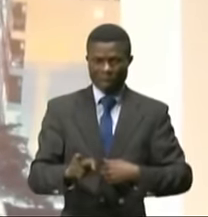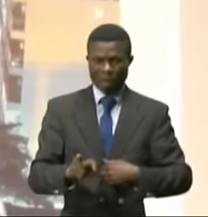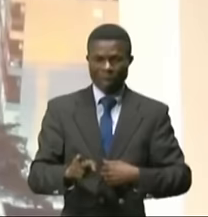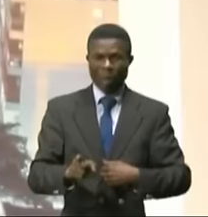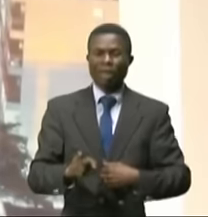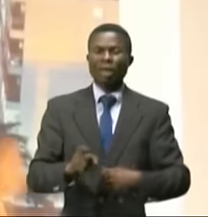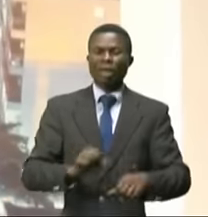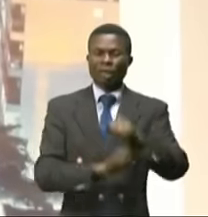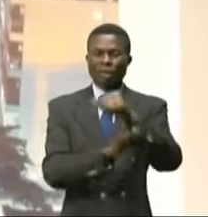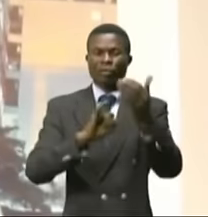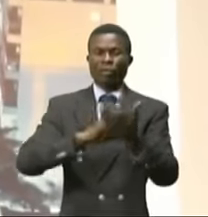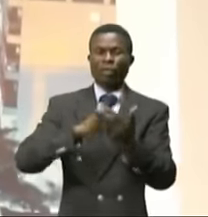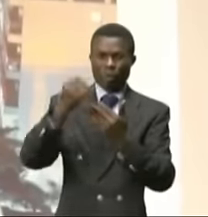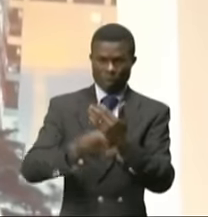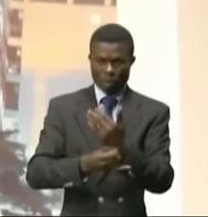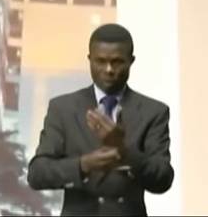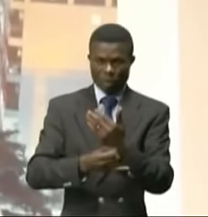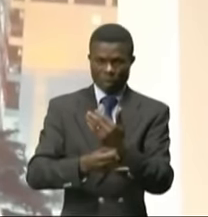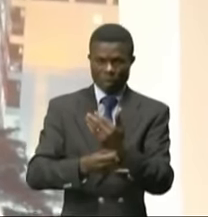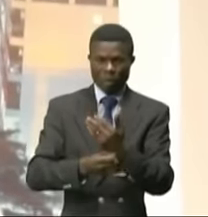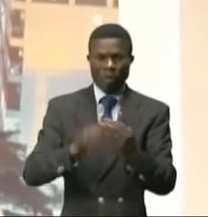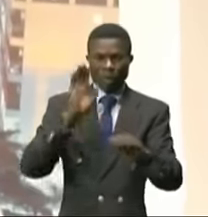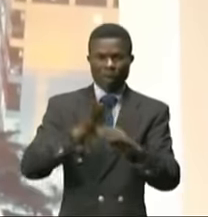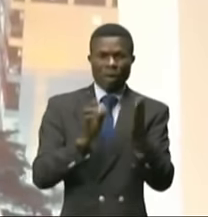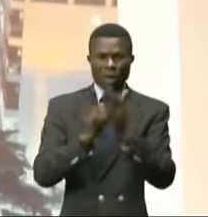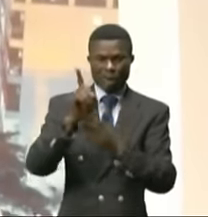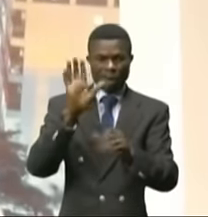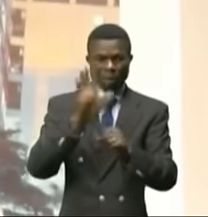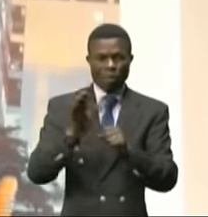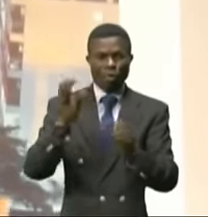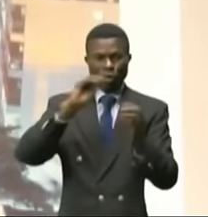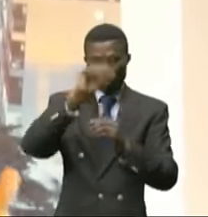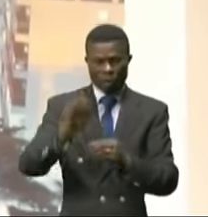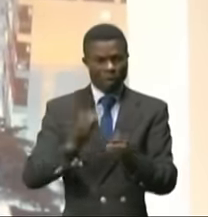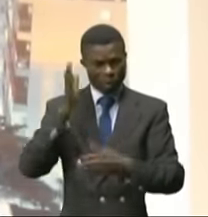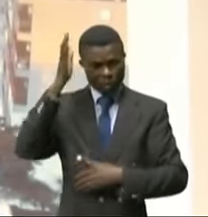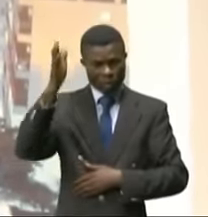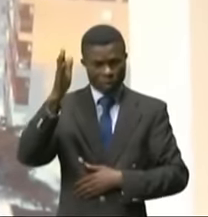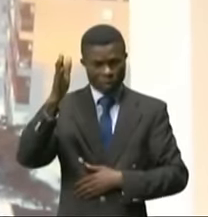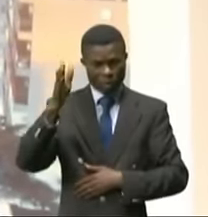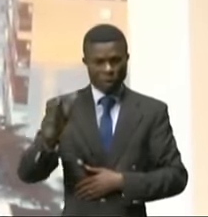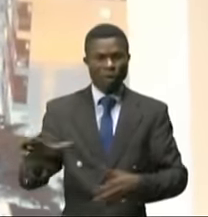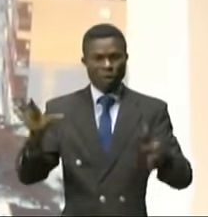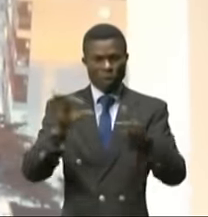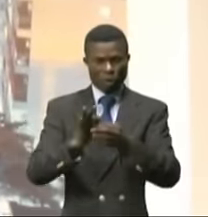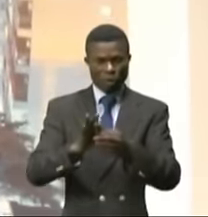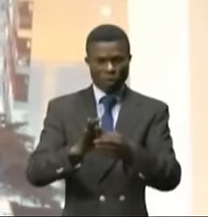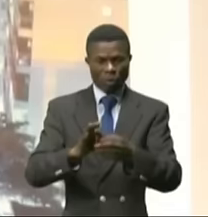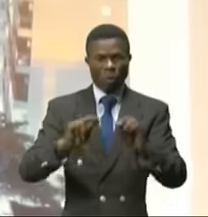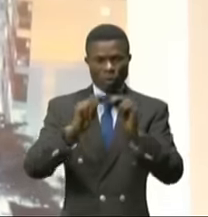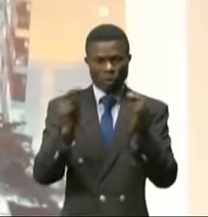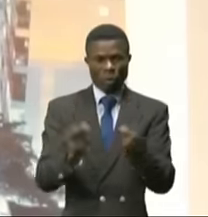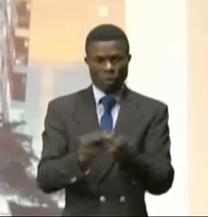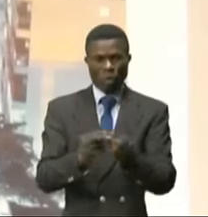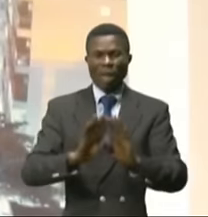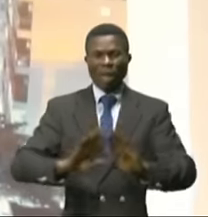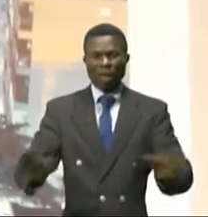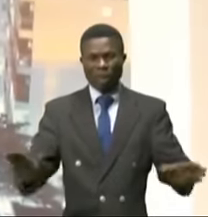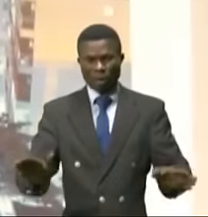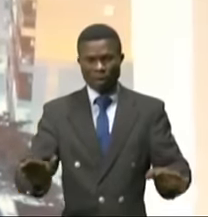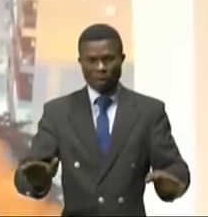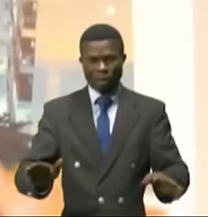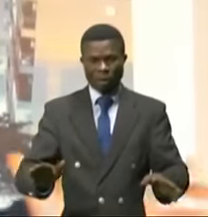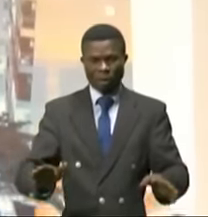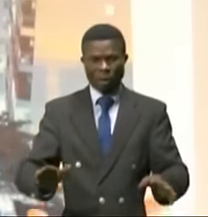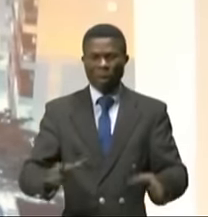projet. Et au courant de la phase 2, en développer encore une trentaine. Donc ce sont des cours en ligne qui sont des MOOC, qui sont accessibles en libre